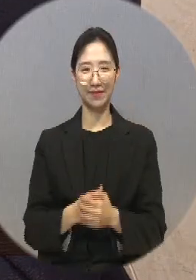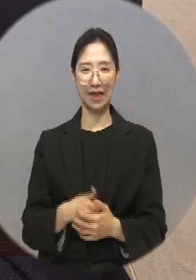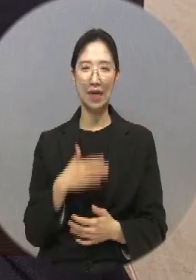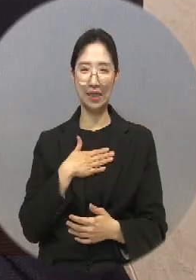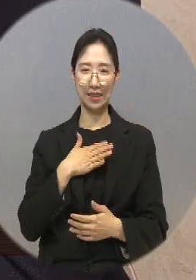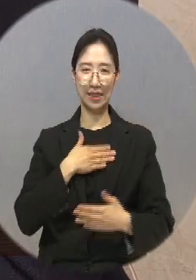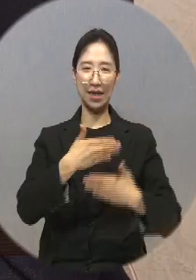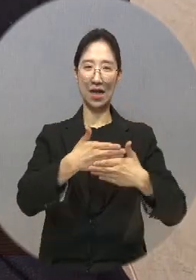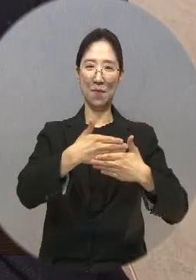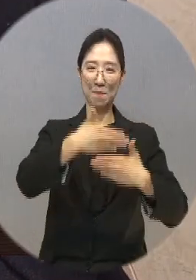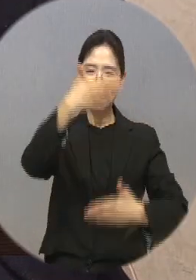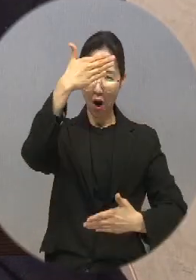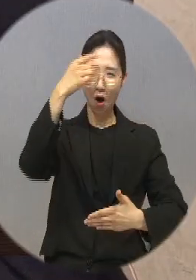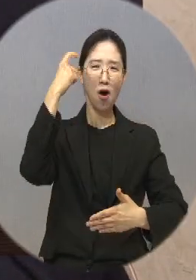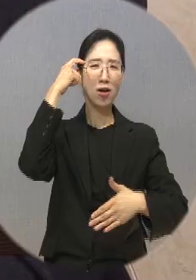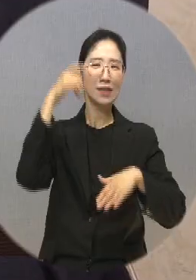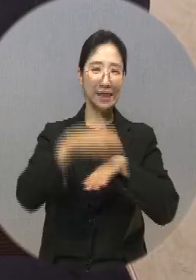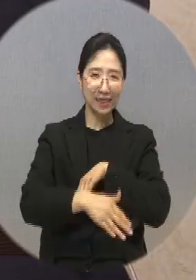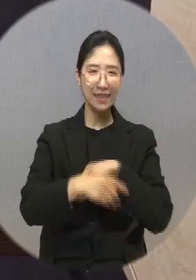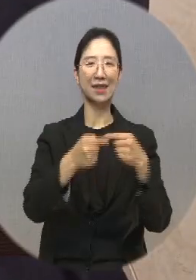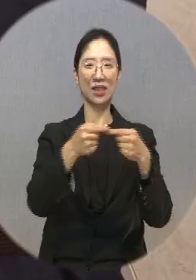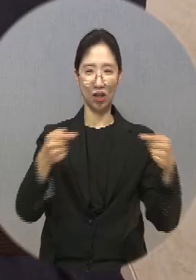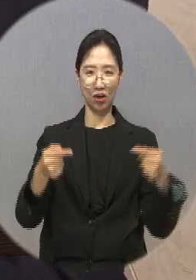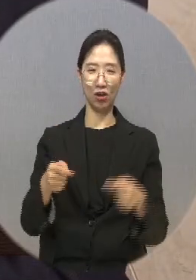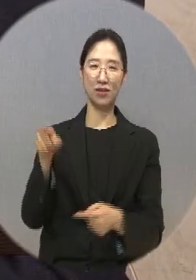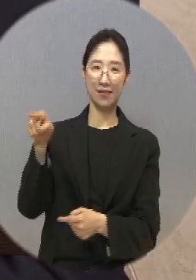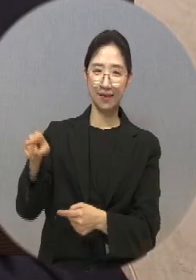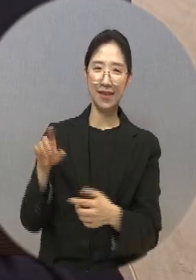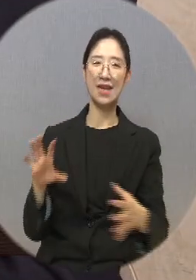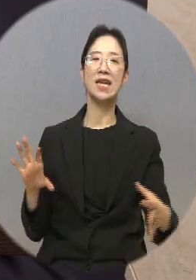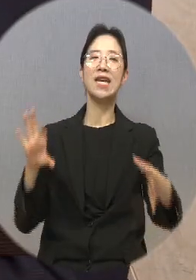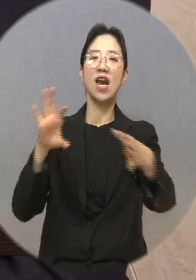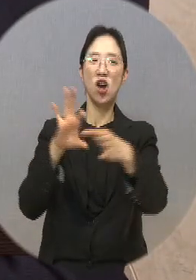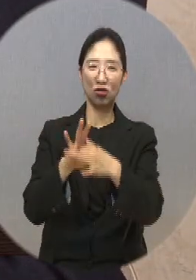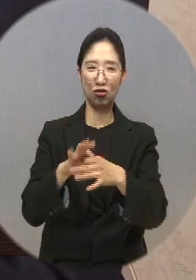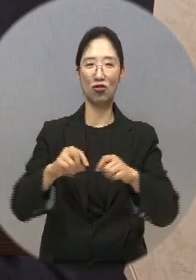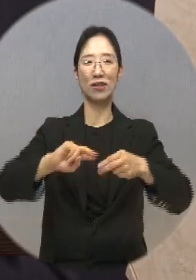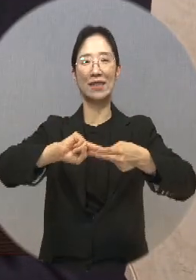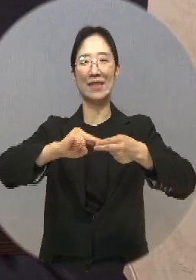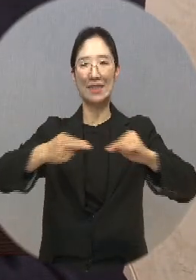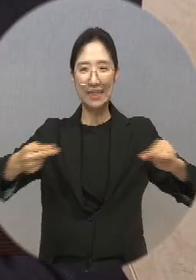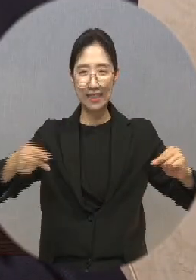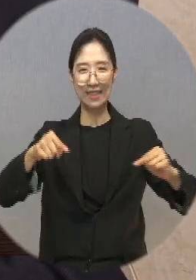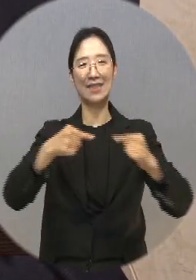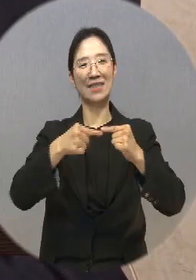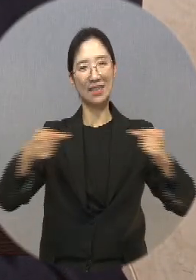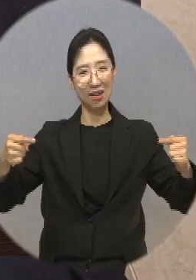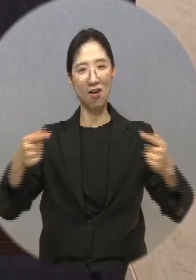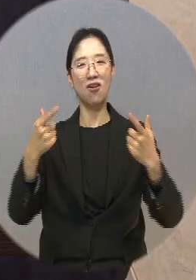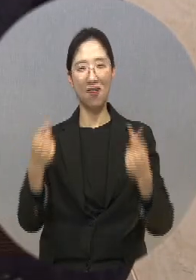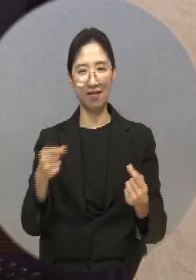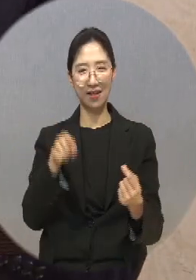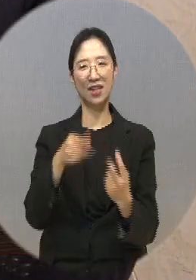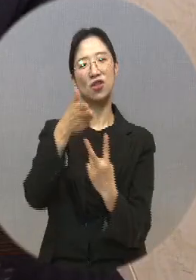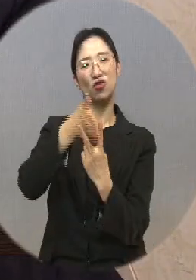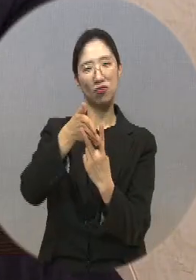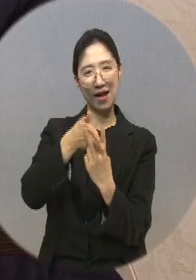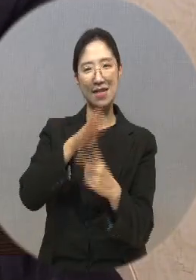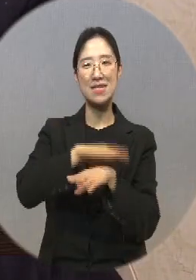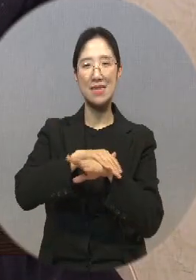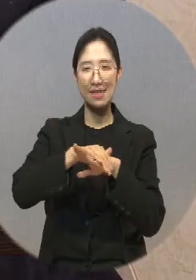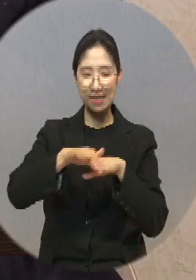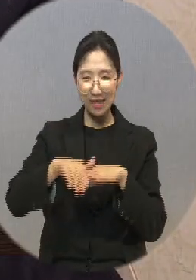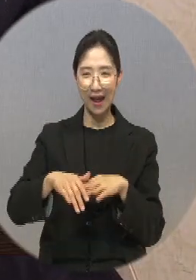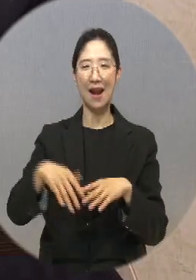벽의 개념의 선을 염두에 뒀고 이어주는 끈의 선을 연결해 준 이 두 가지를